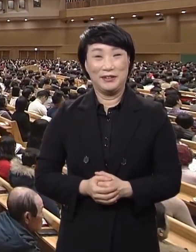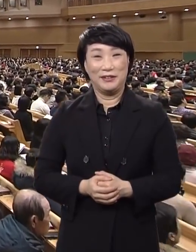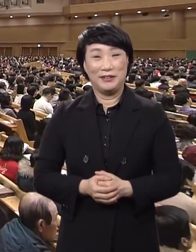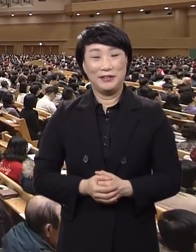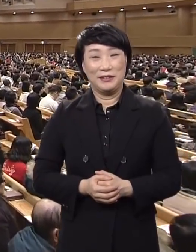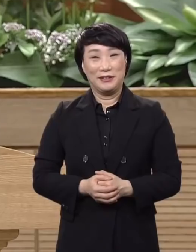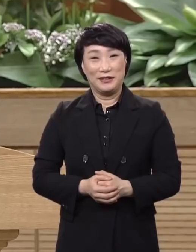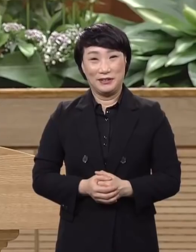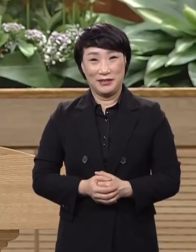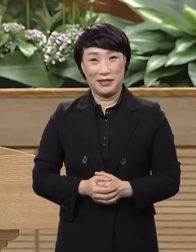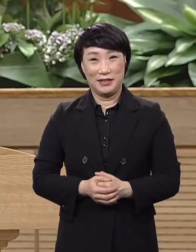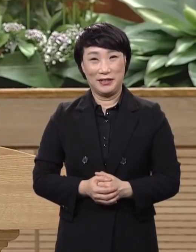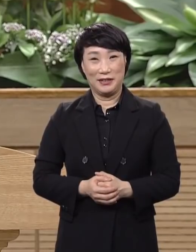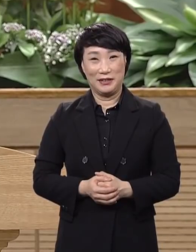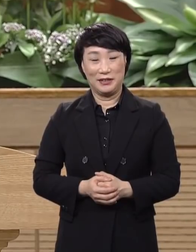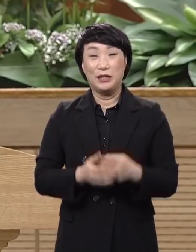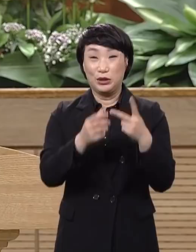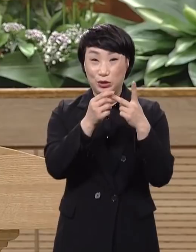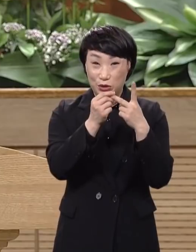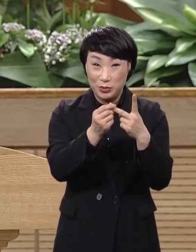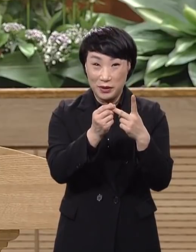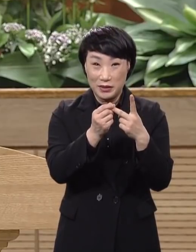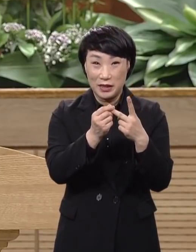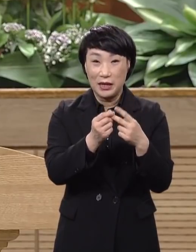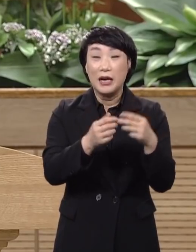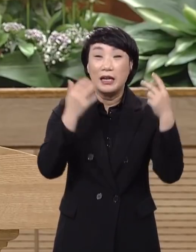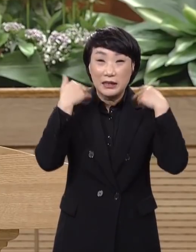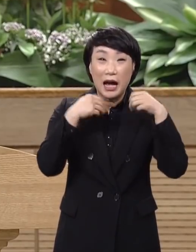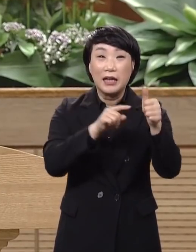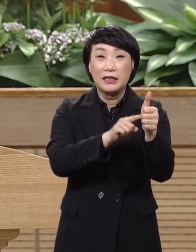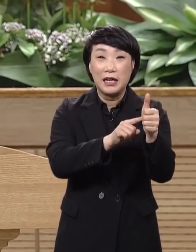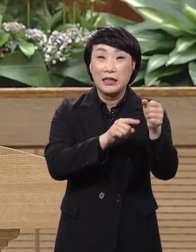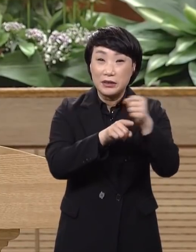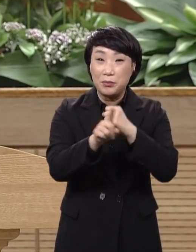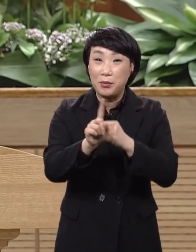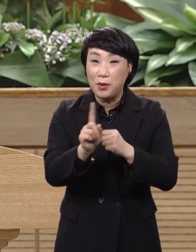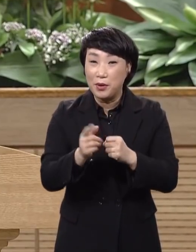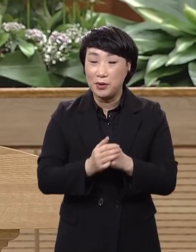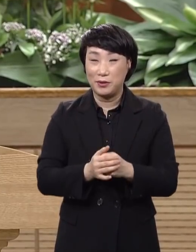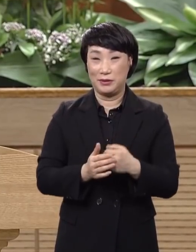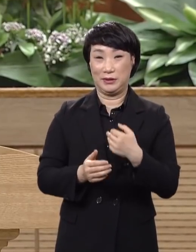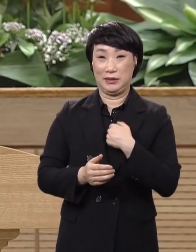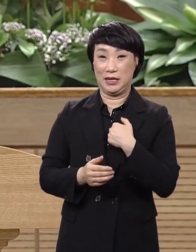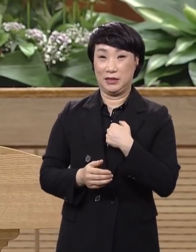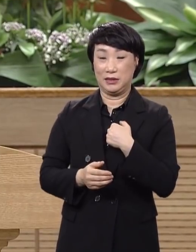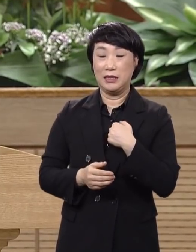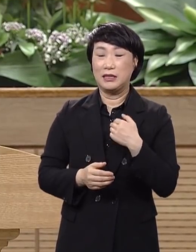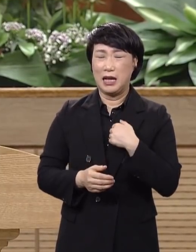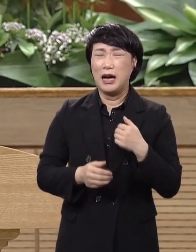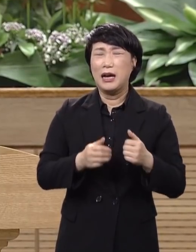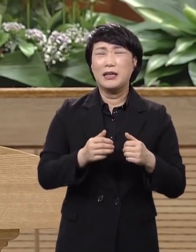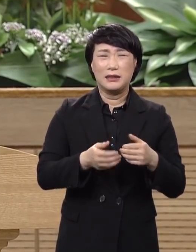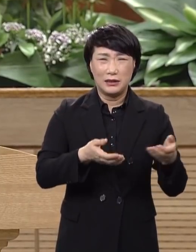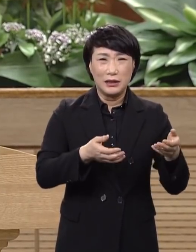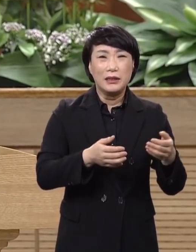예. 두 번째, 그의 뜻이 뭐냐? 나는 나의